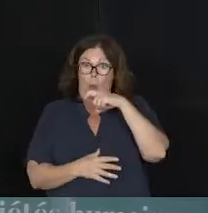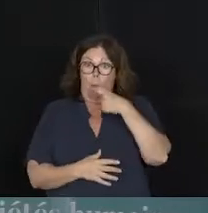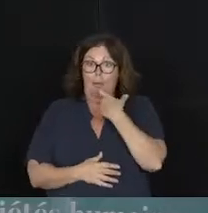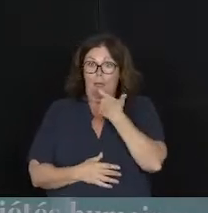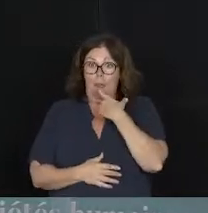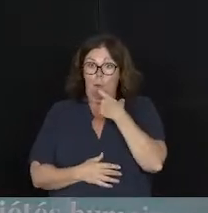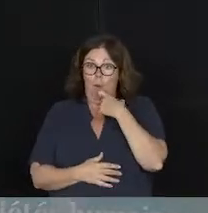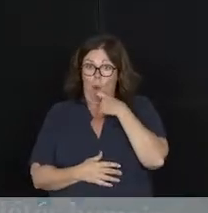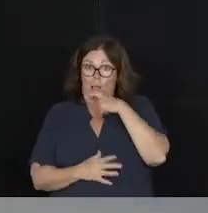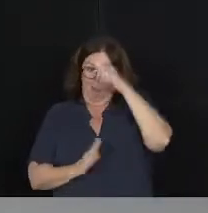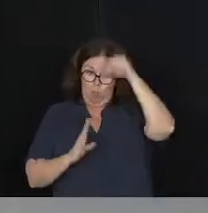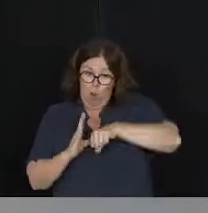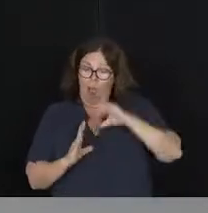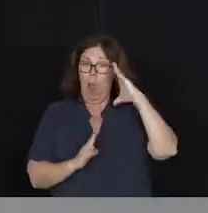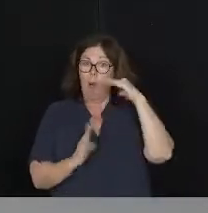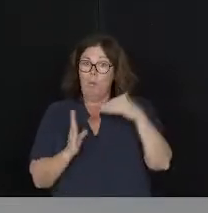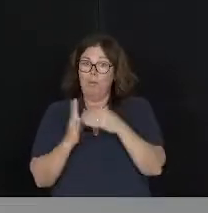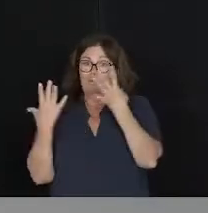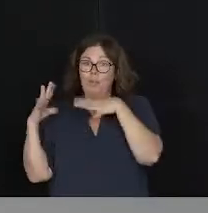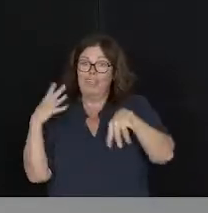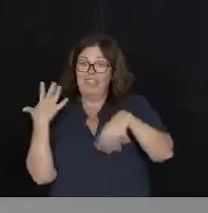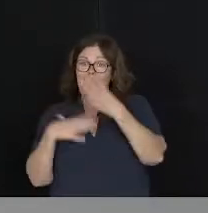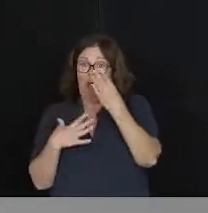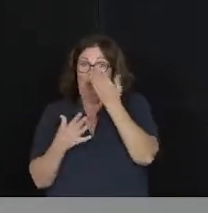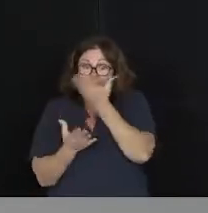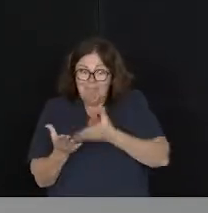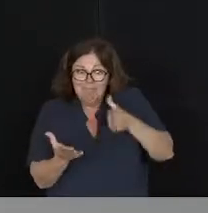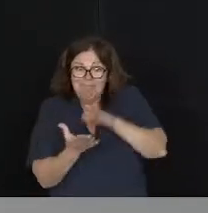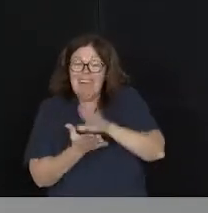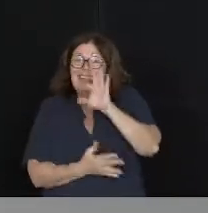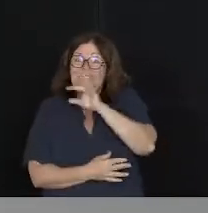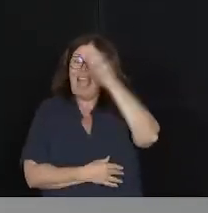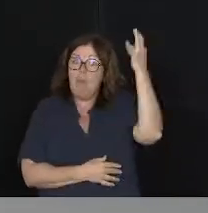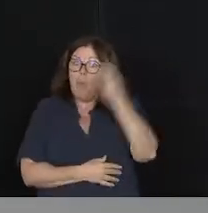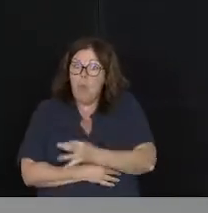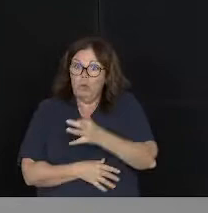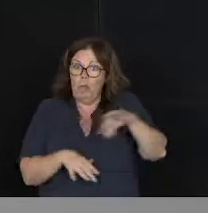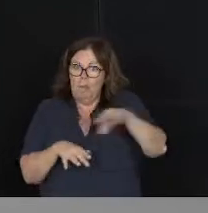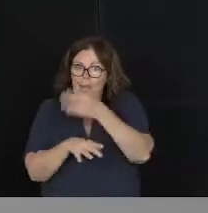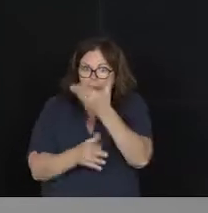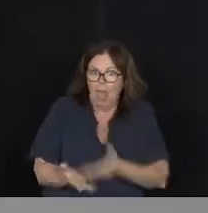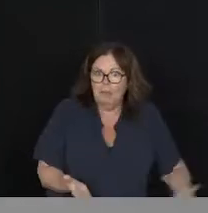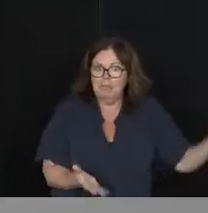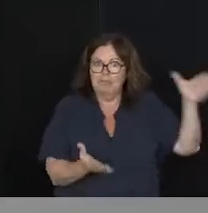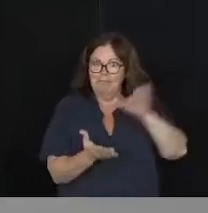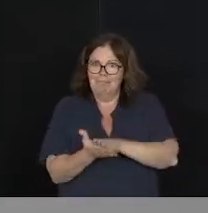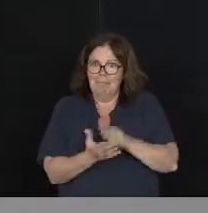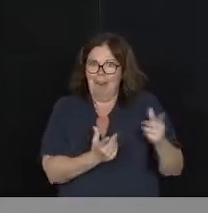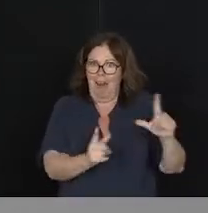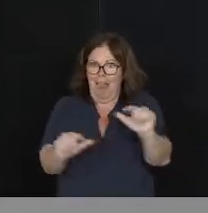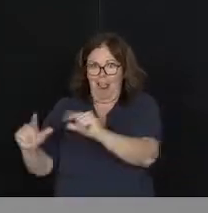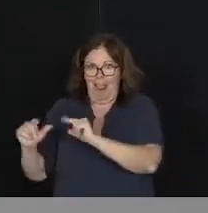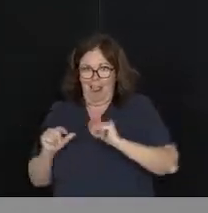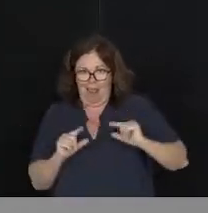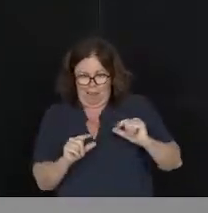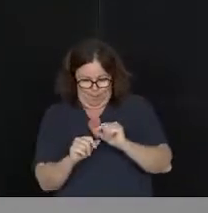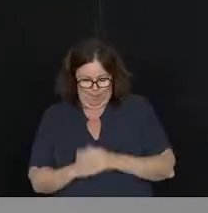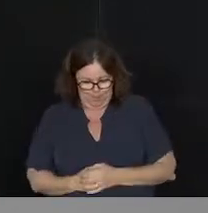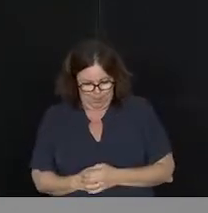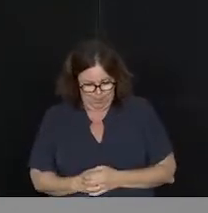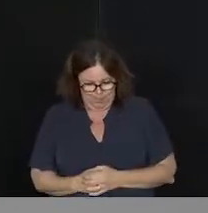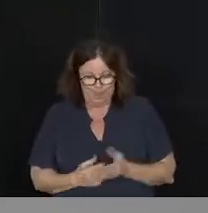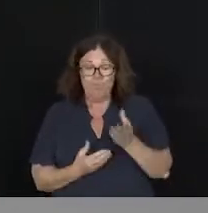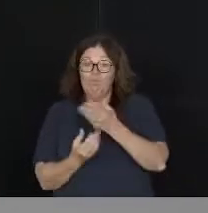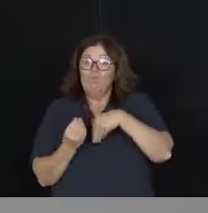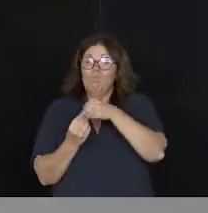de 55% des mariages au moment de la mobilisation. En passant ici, je me permets de